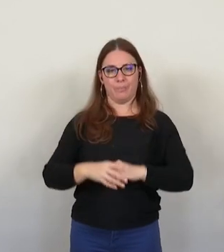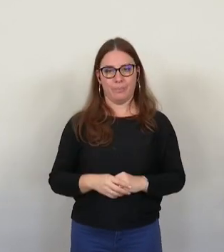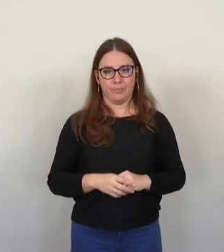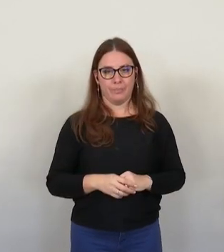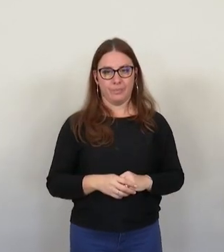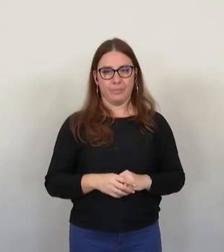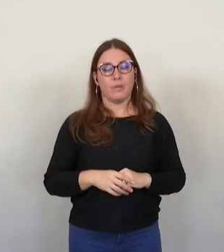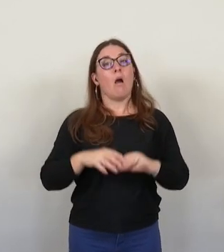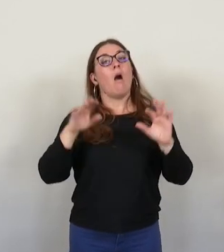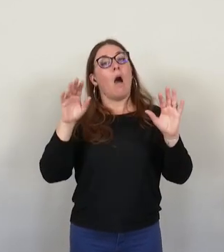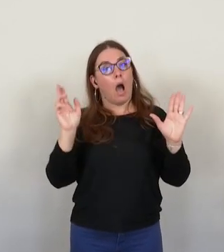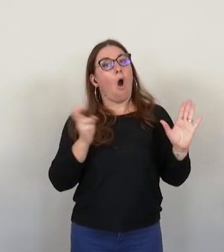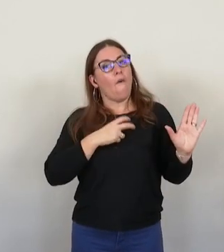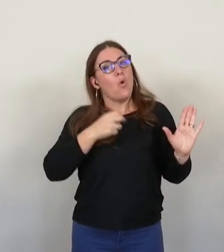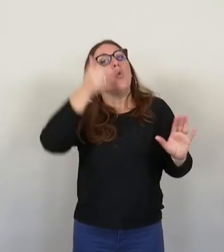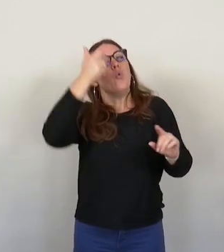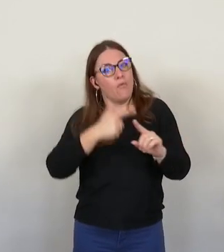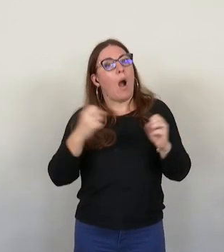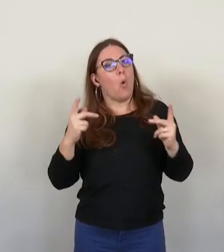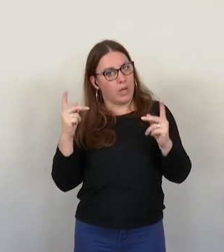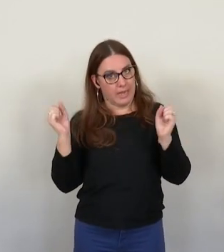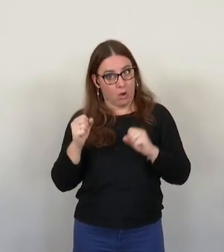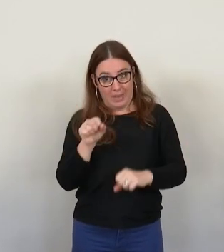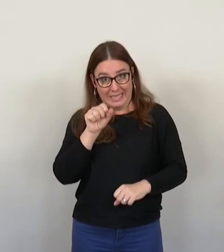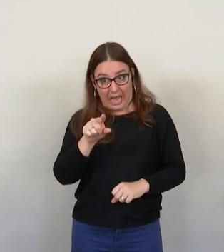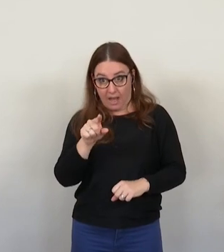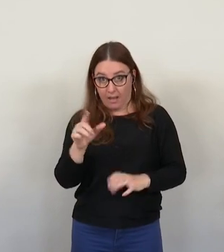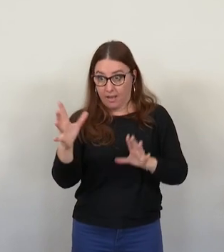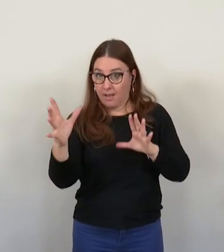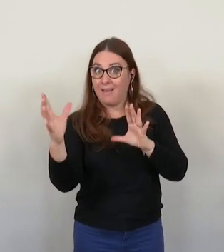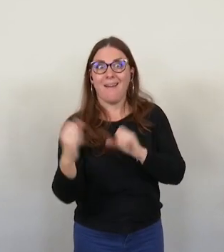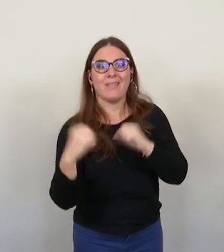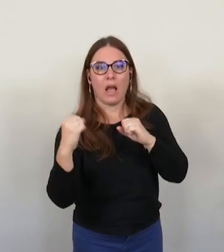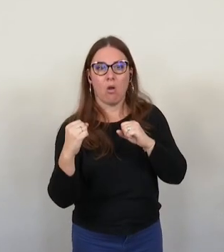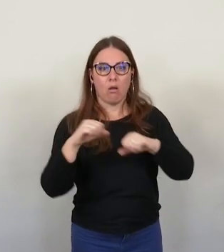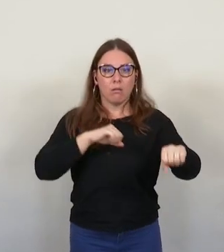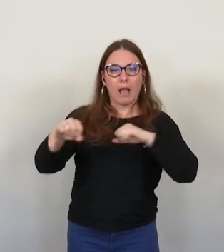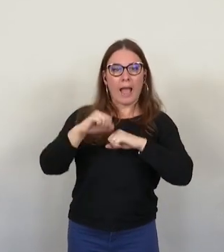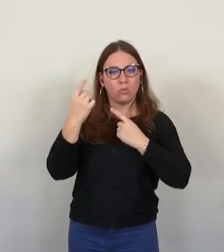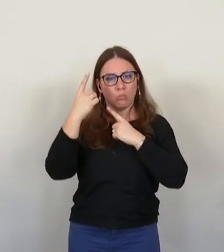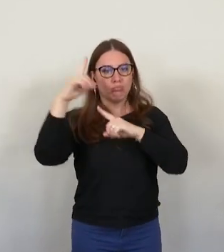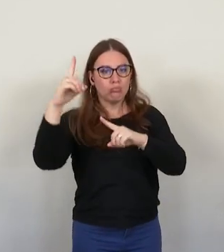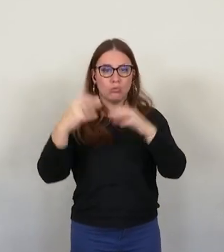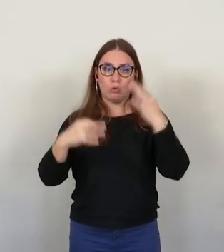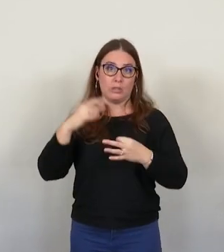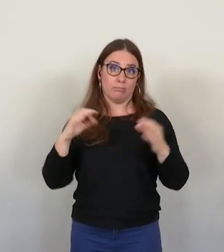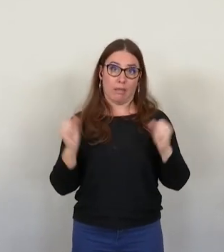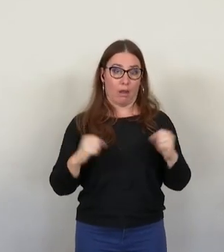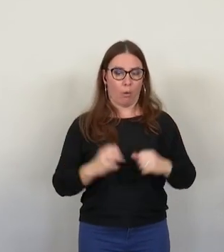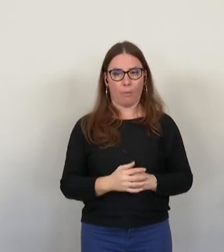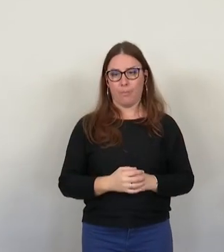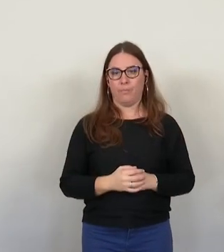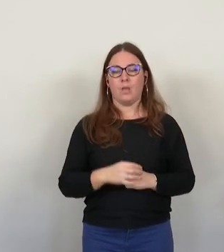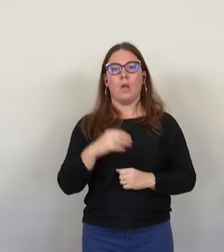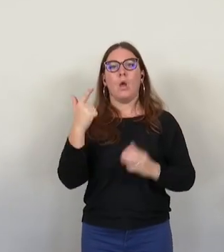n'est pas coutume entendons-nous bien mais sur ce coup-là nous ne pouvons que les rejoindre sur la finalité de leur action en justice votre budget